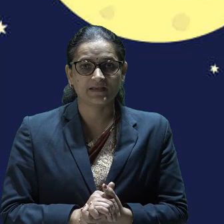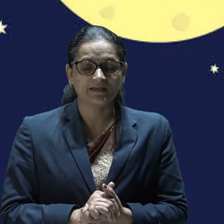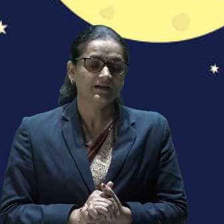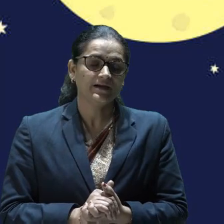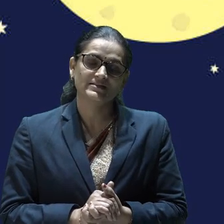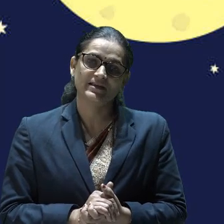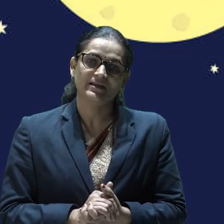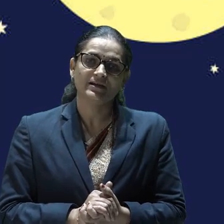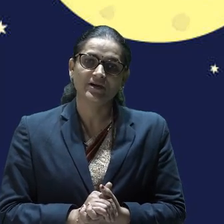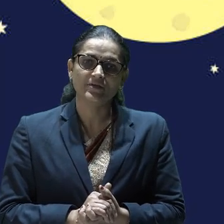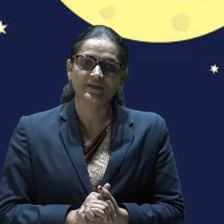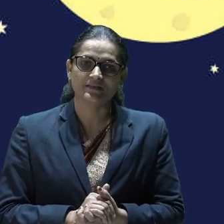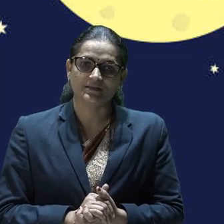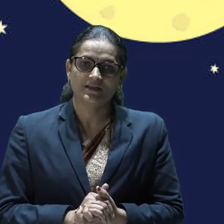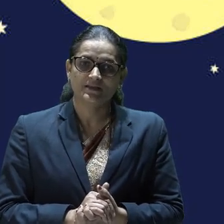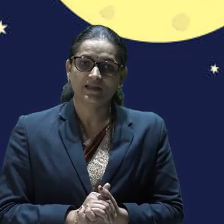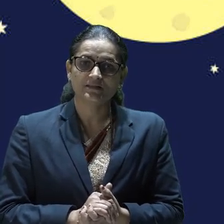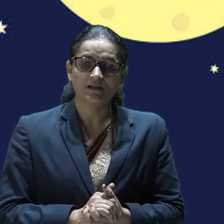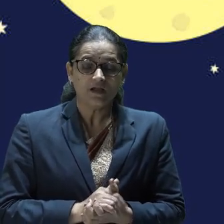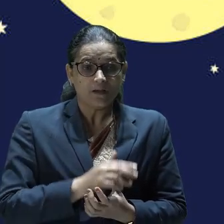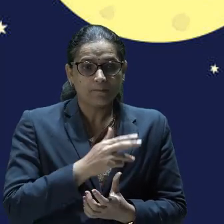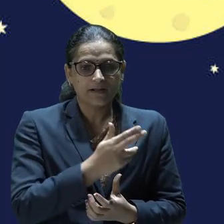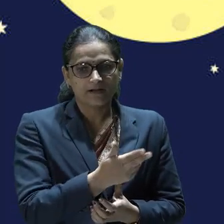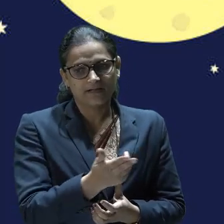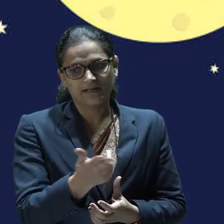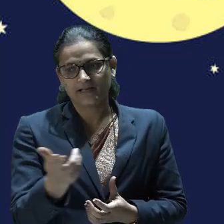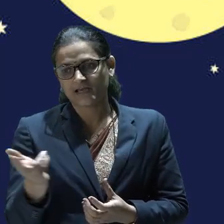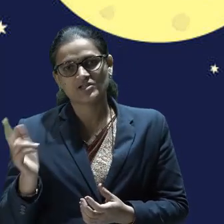शिकलेलं आहे असे कवी म्हणतात। त्यानंतर